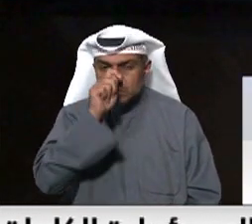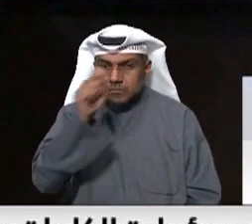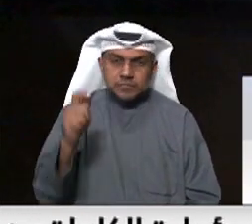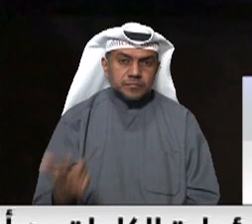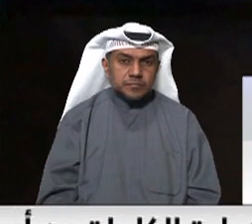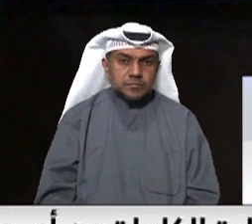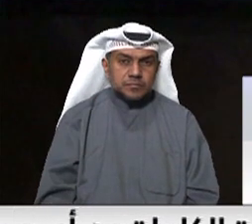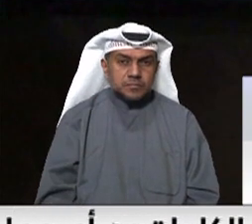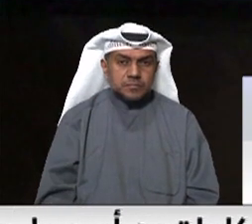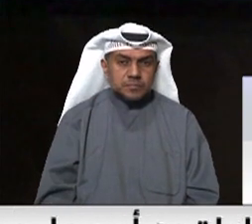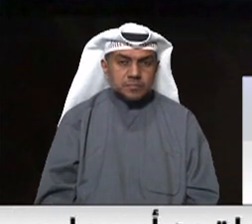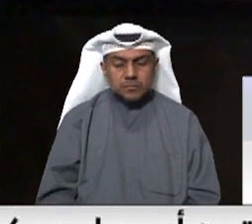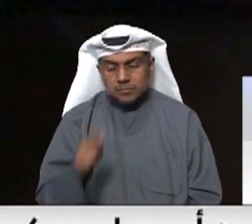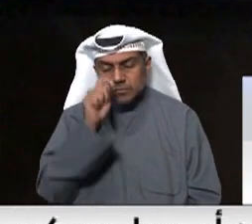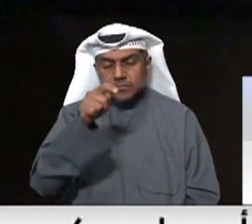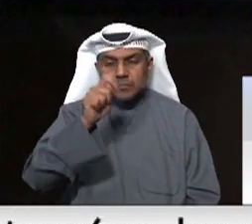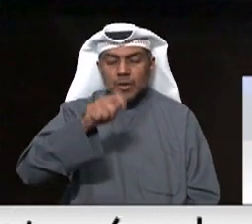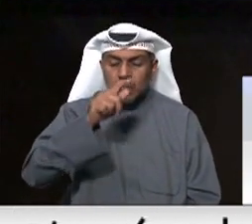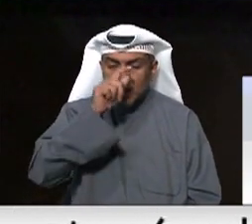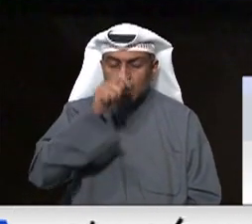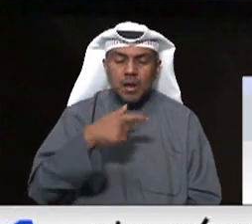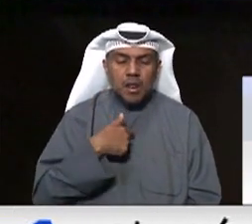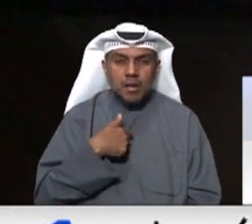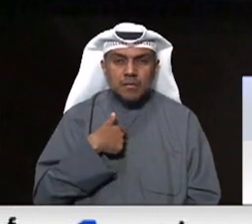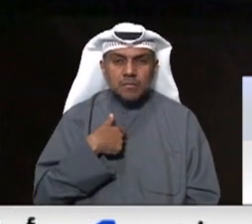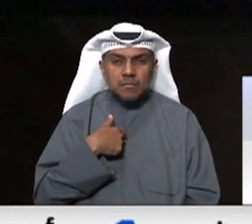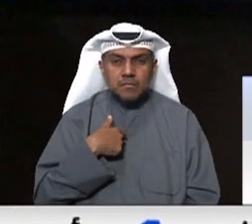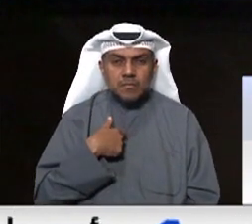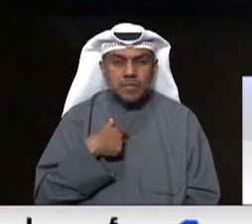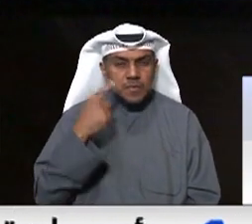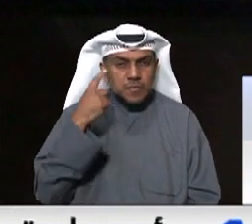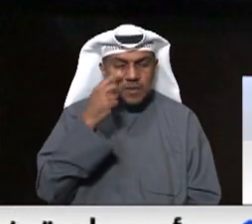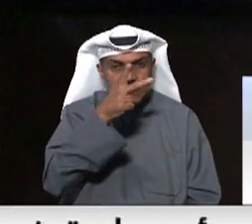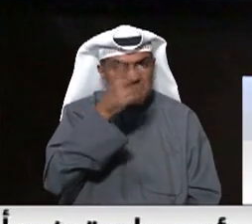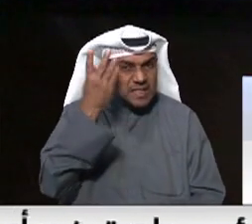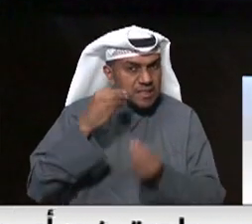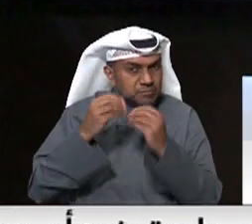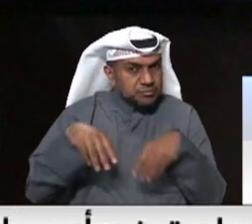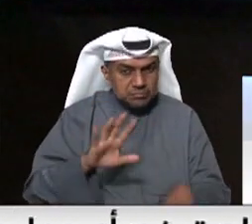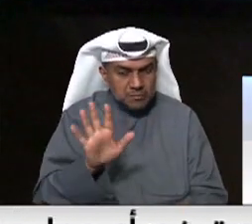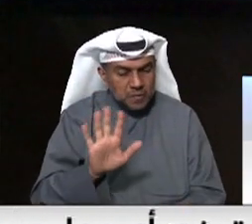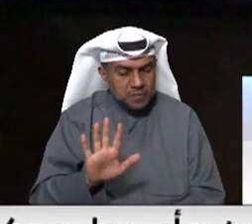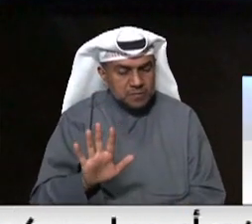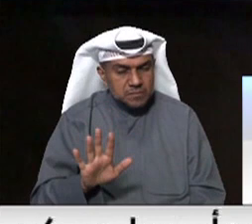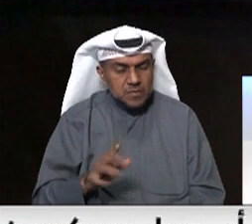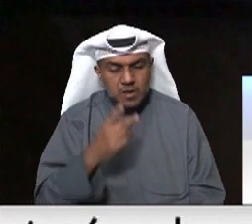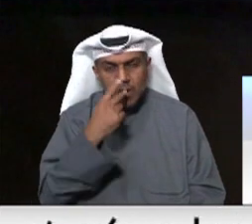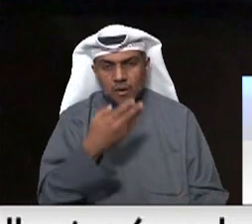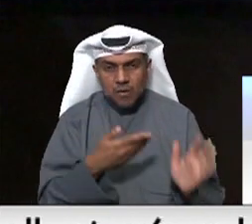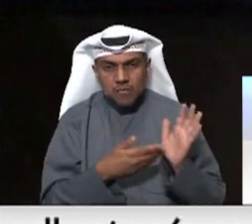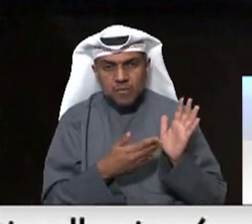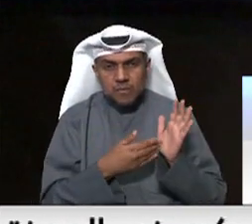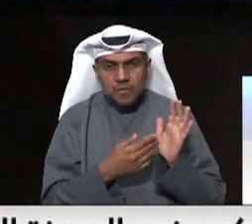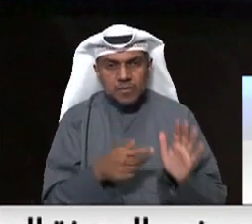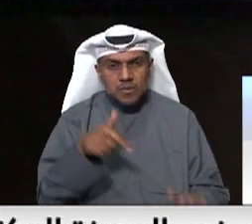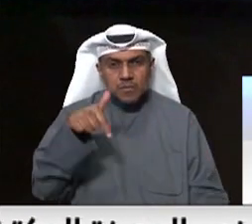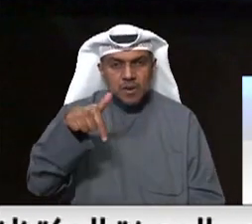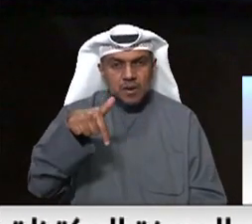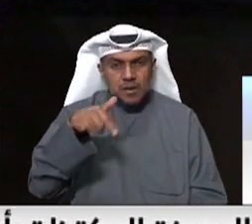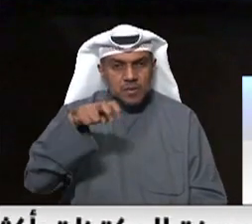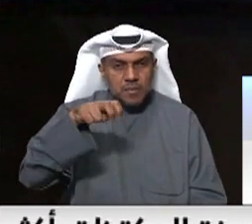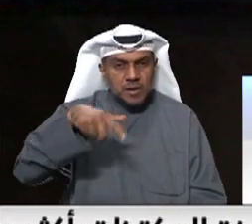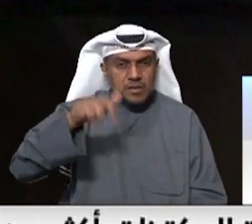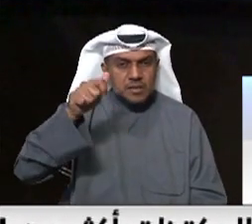مقترفي هذه الجرائم لان جرائم الحرب لا تسقط بالتقادم وهذا قرار من الجمعيه العامه منذ عام 68